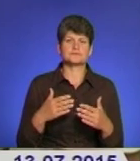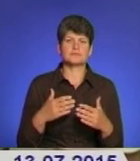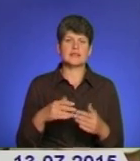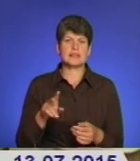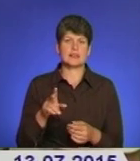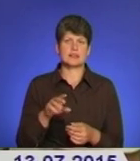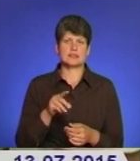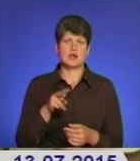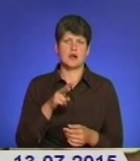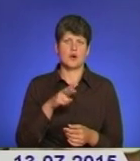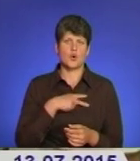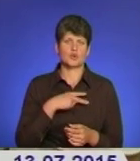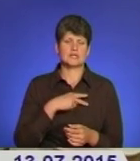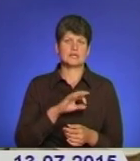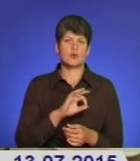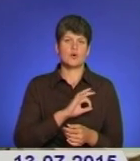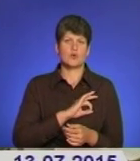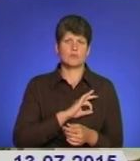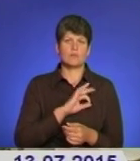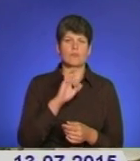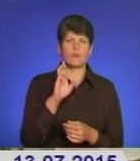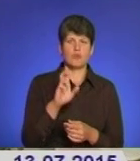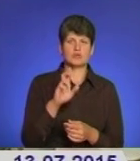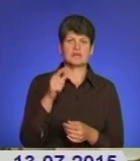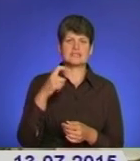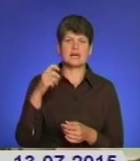Нагородити орденом Богдана